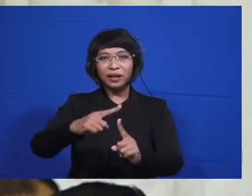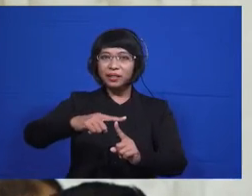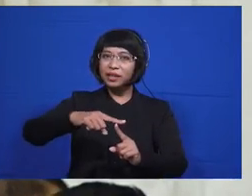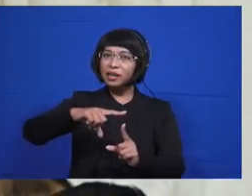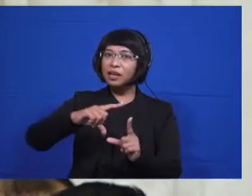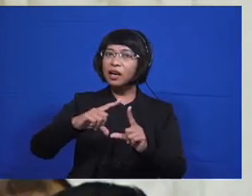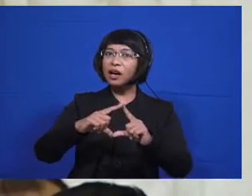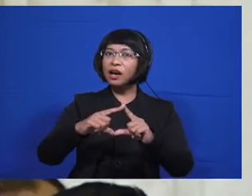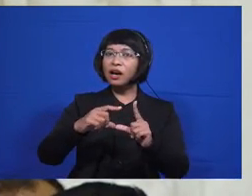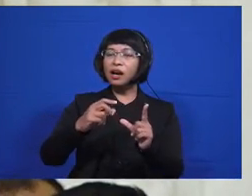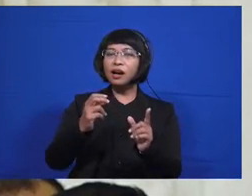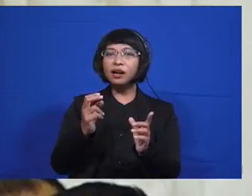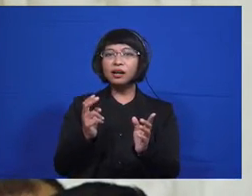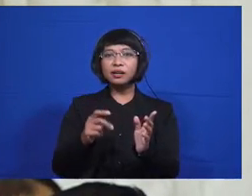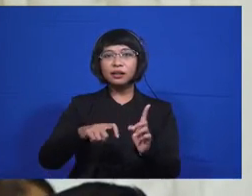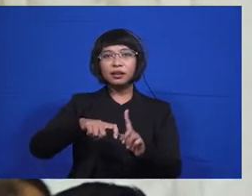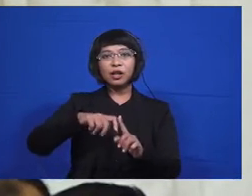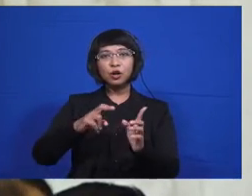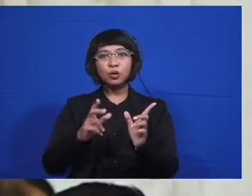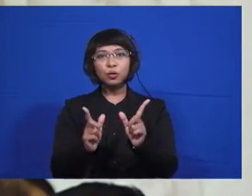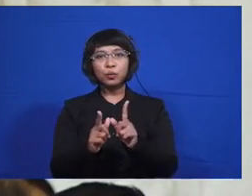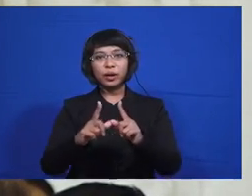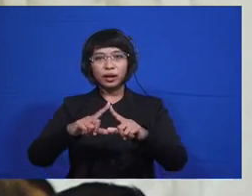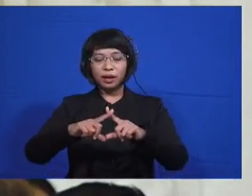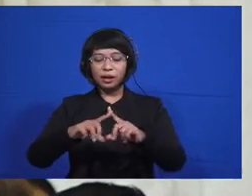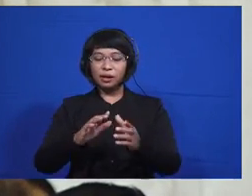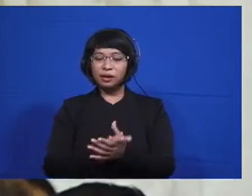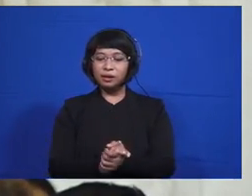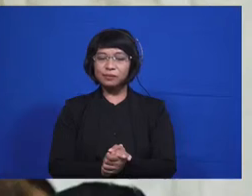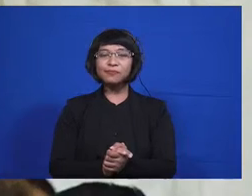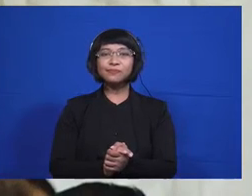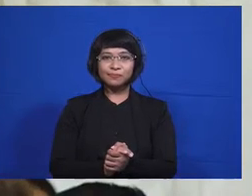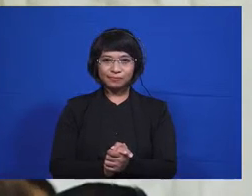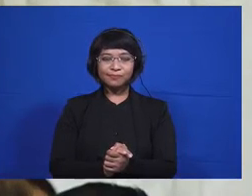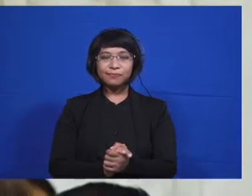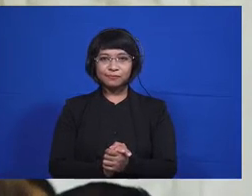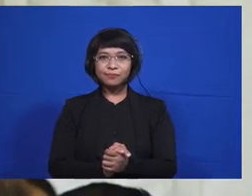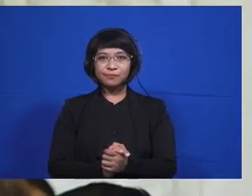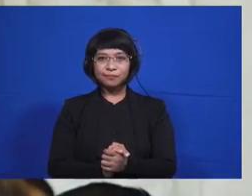lalu meluputkan mereka.